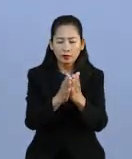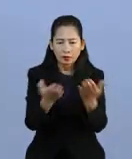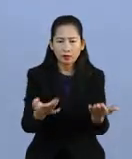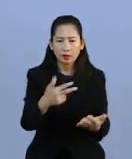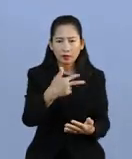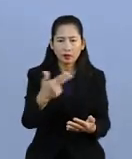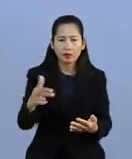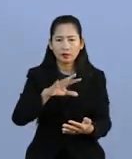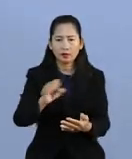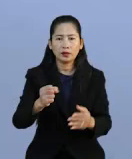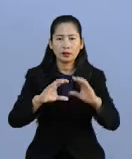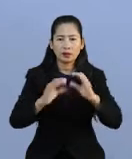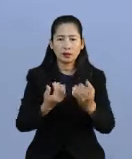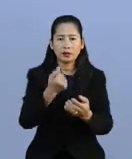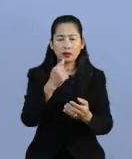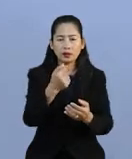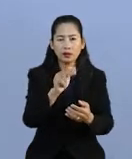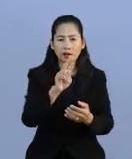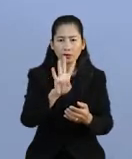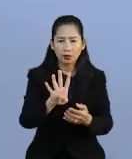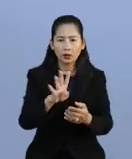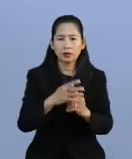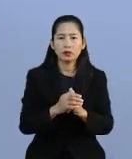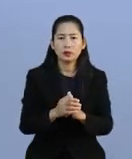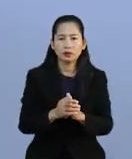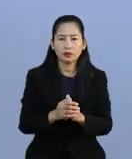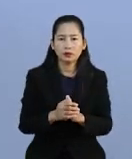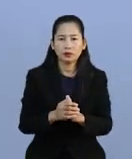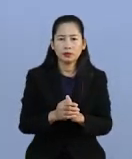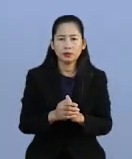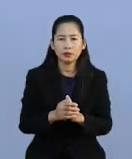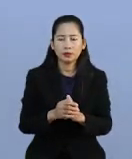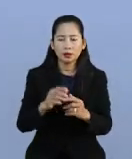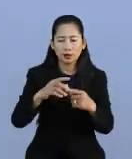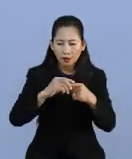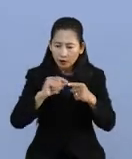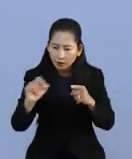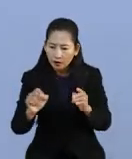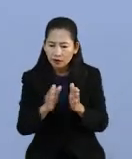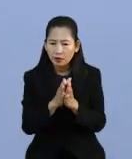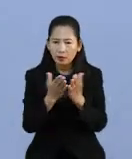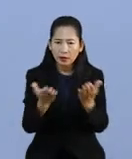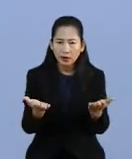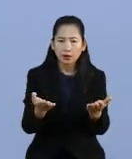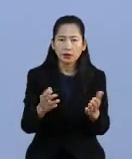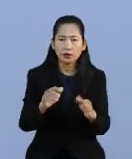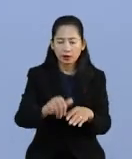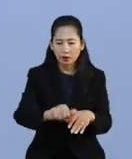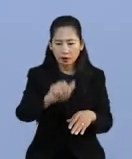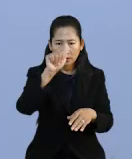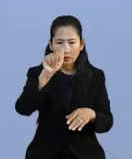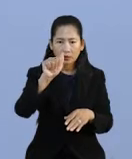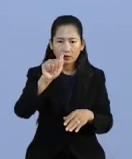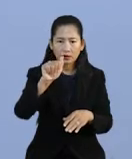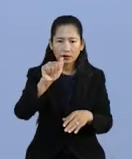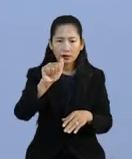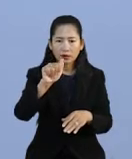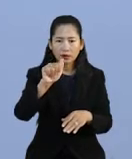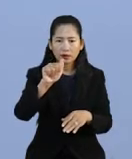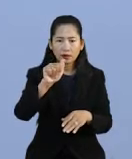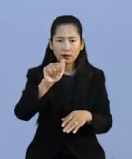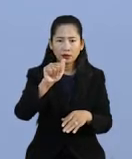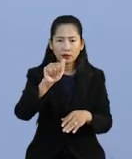phía xa khmai thân ạ tị bốn nà con á cha bích siêu phơ đại chân